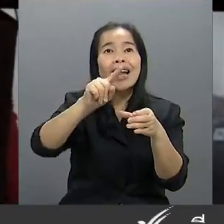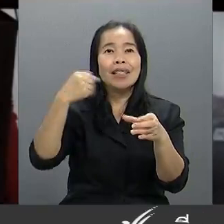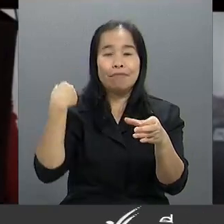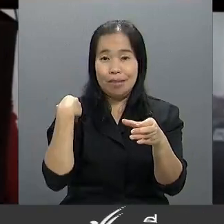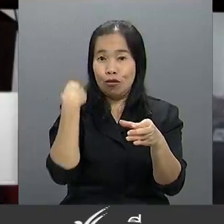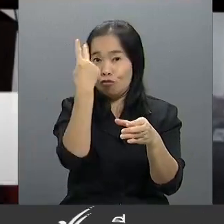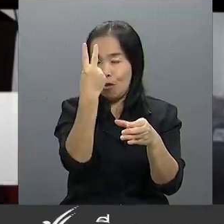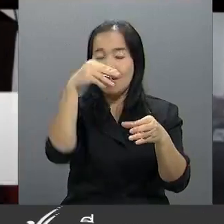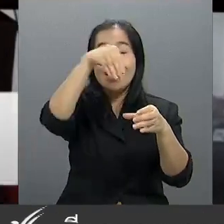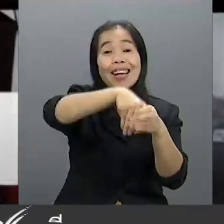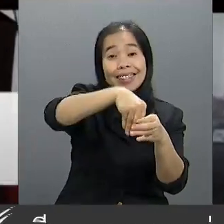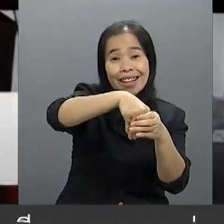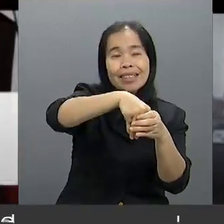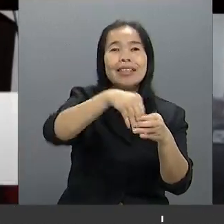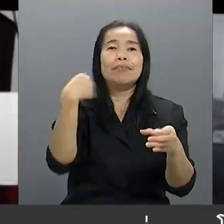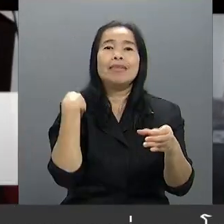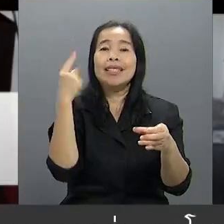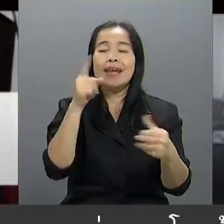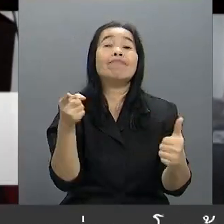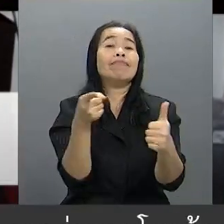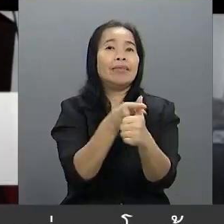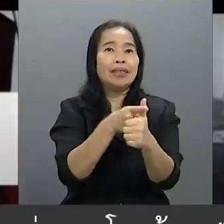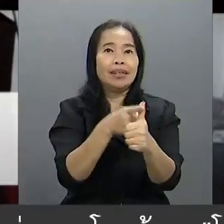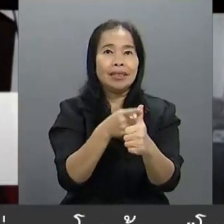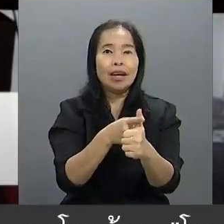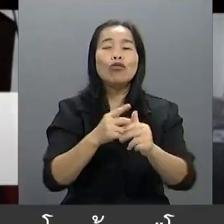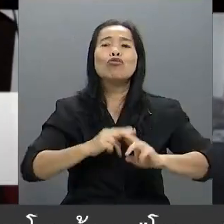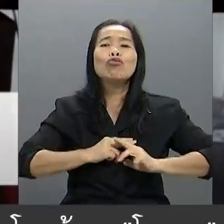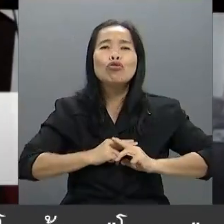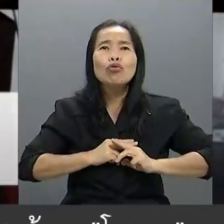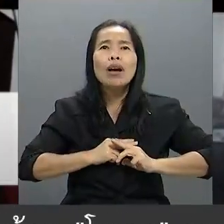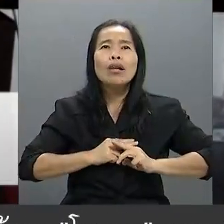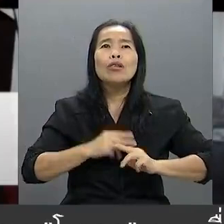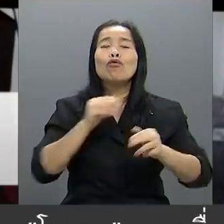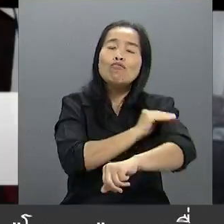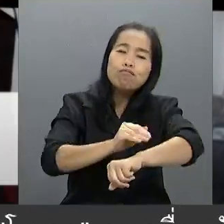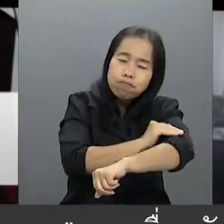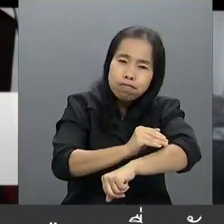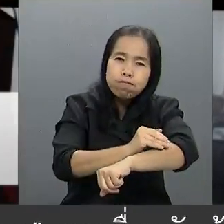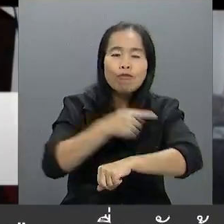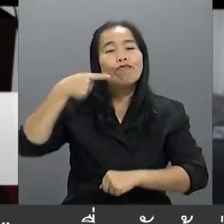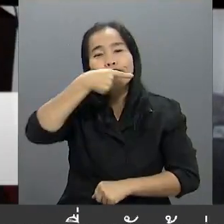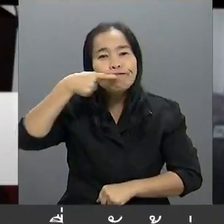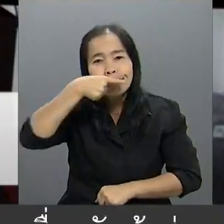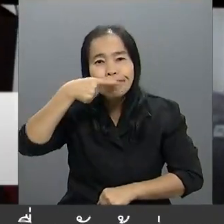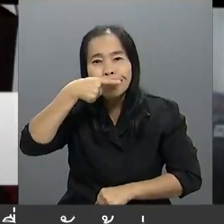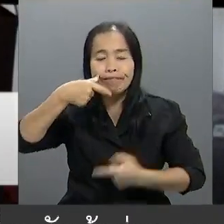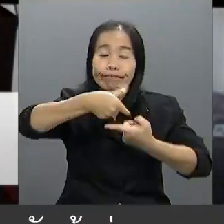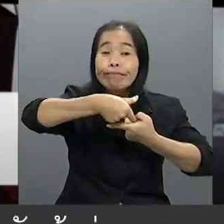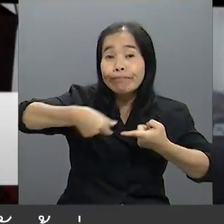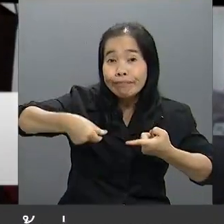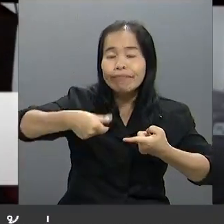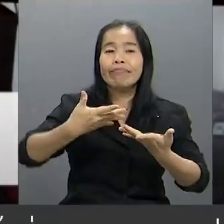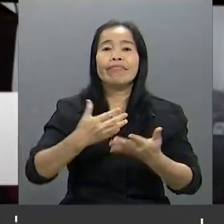นที่1ก็จะเป็นในเรื่องของใช้ส่วนตัวนะครับเช่นแชมพูยาสีฟันแปรงสีฟันนะครับ